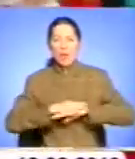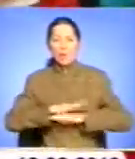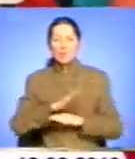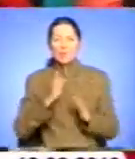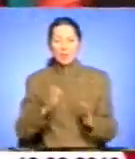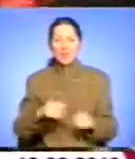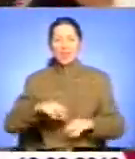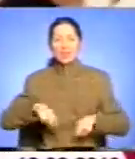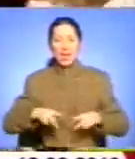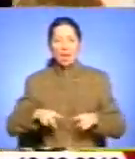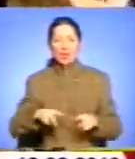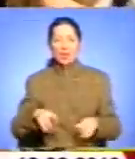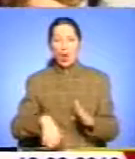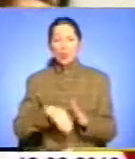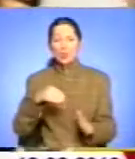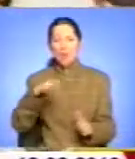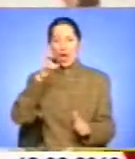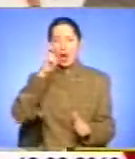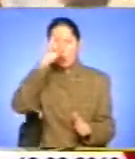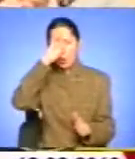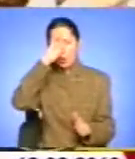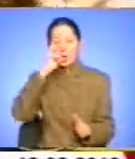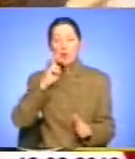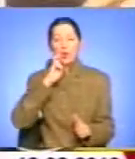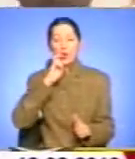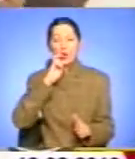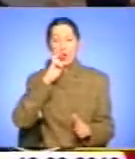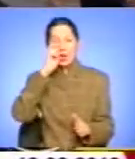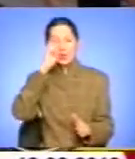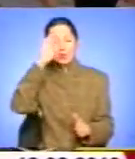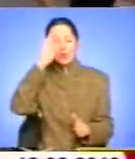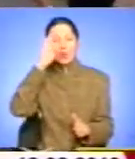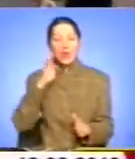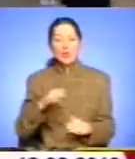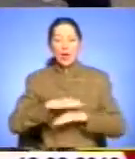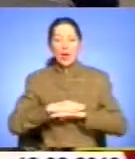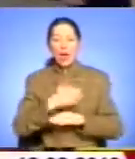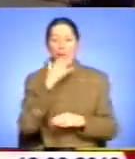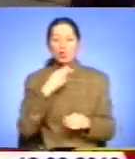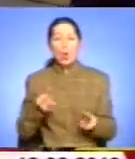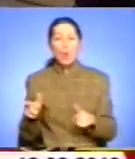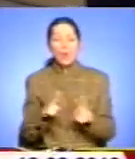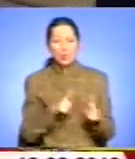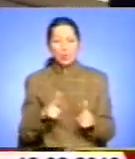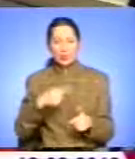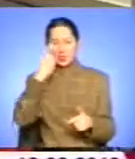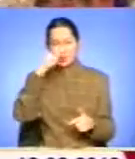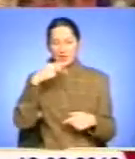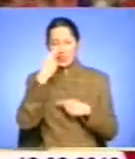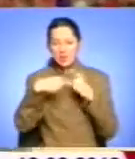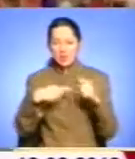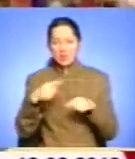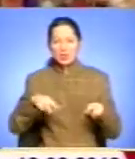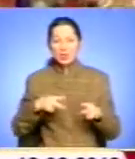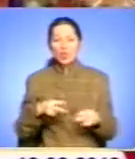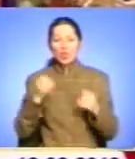короля і королеви вечора. Це й майстерність шляхетно поводитись, знати традиції танцювальної культури, вміти запросити даму до танцю та